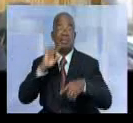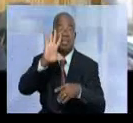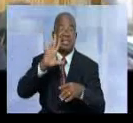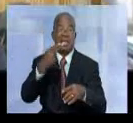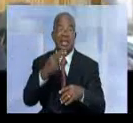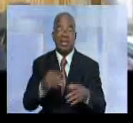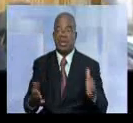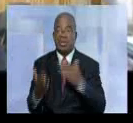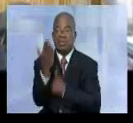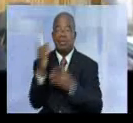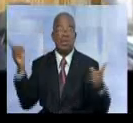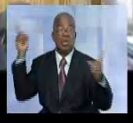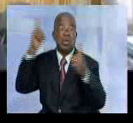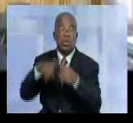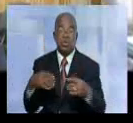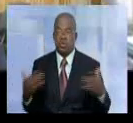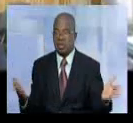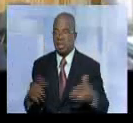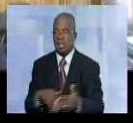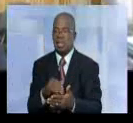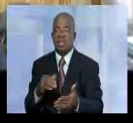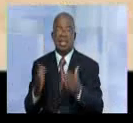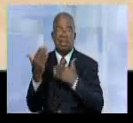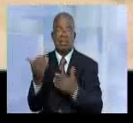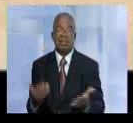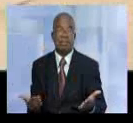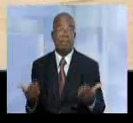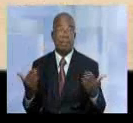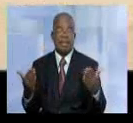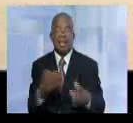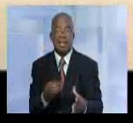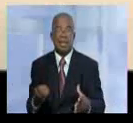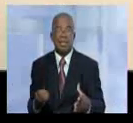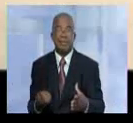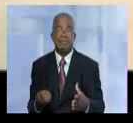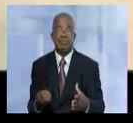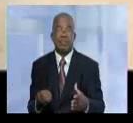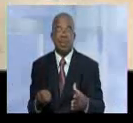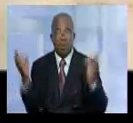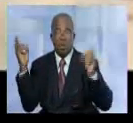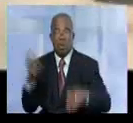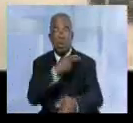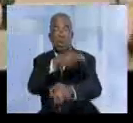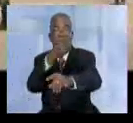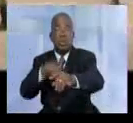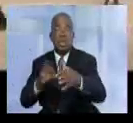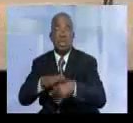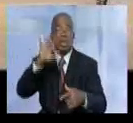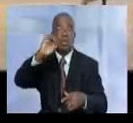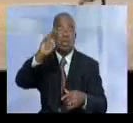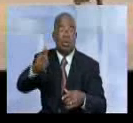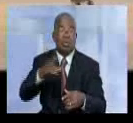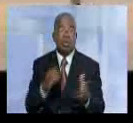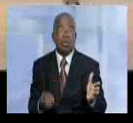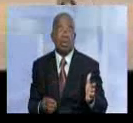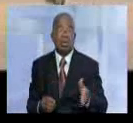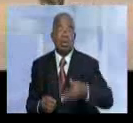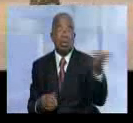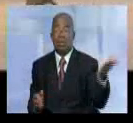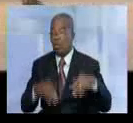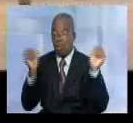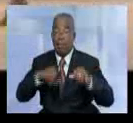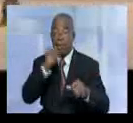de recherche éventuelles de victimes ont été arrêtées. Un tour au CHU de Yopougon, on n'a pas accès aux blessés faute